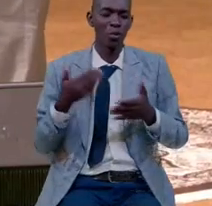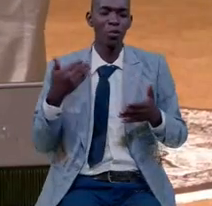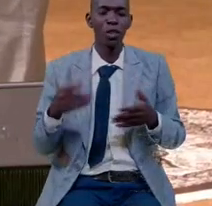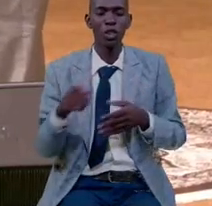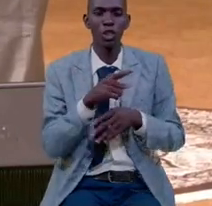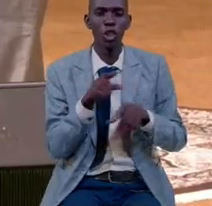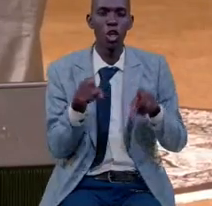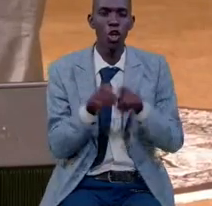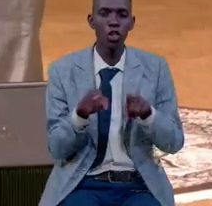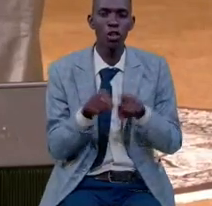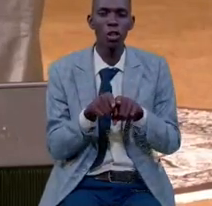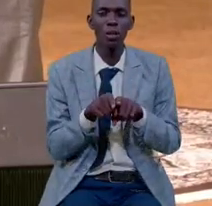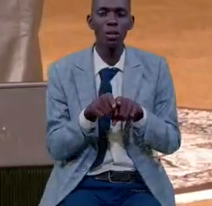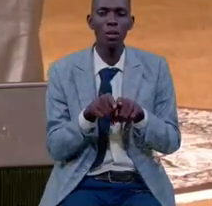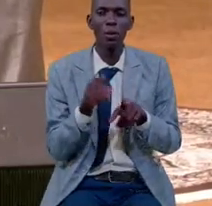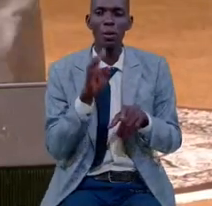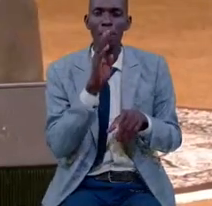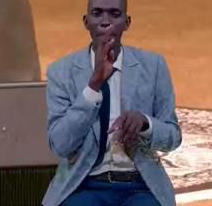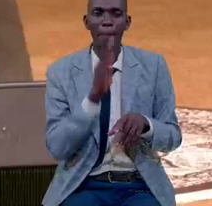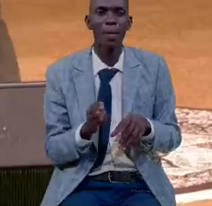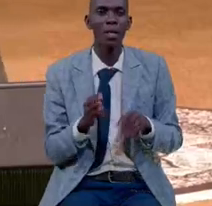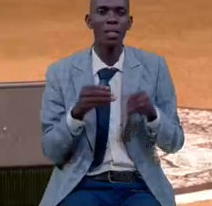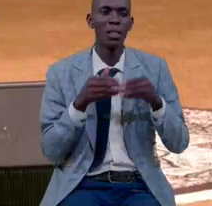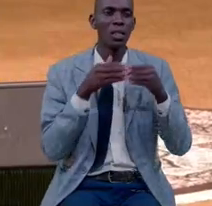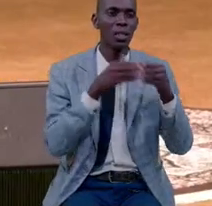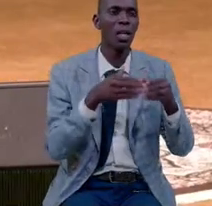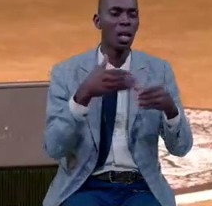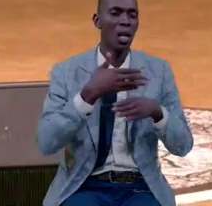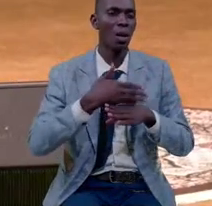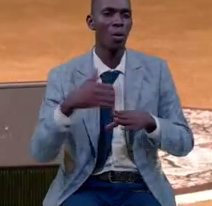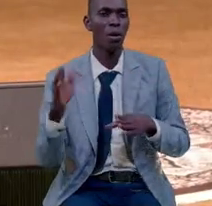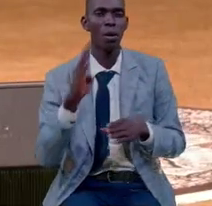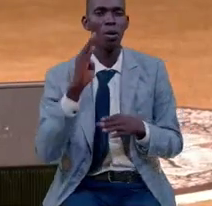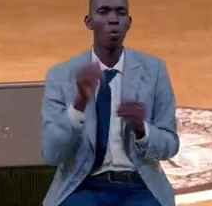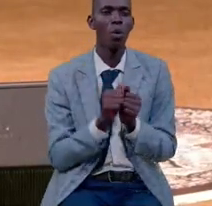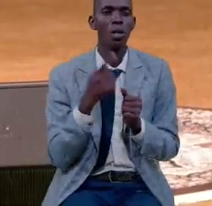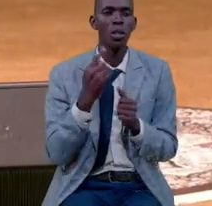impies, vous ne veniez à déchoir de votre